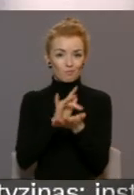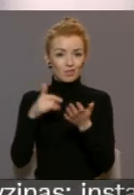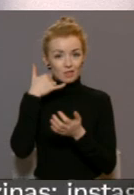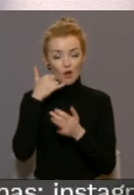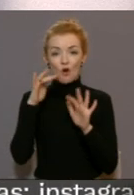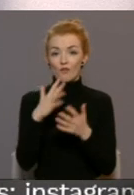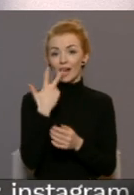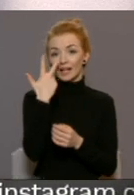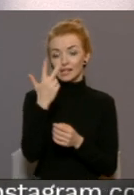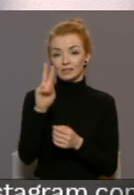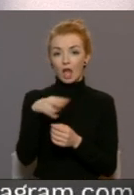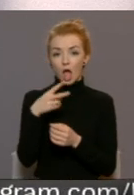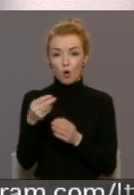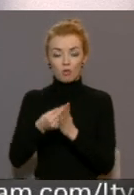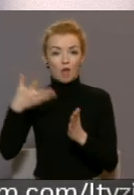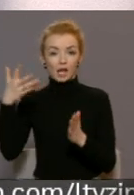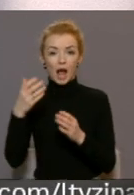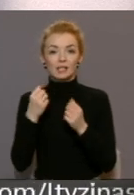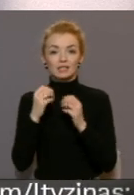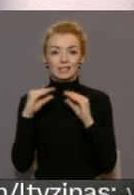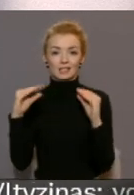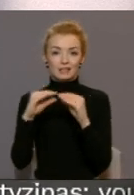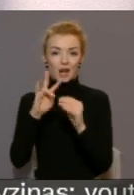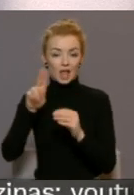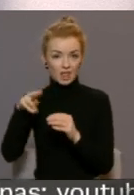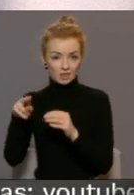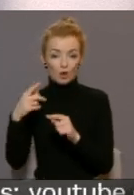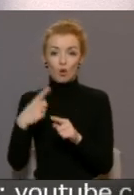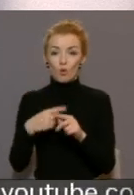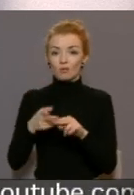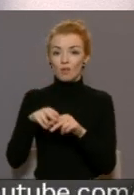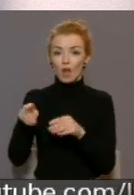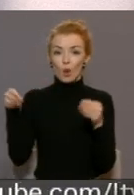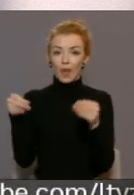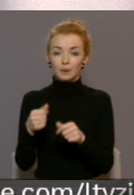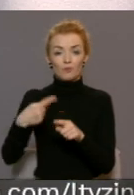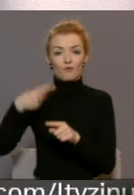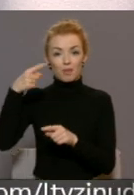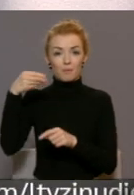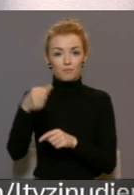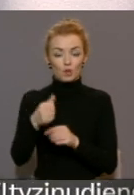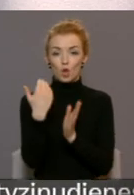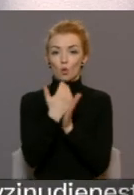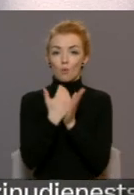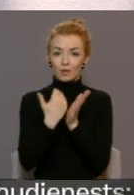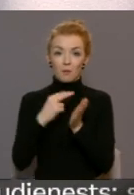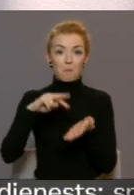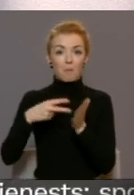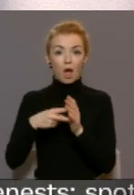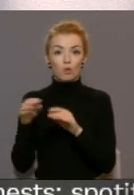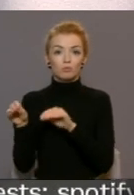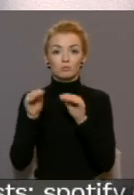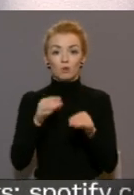eiro dārgāks datora cietais disks. Tādu datu nesēju atlīdzību kā vienreizēju maksājumu normatīvajos aktos plāno